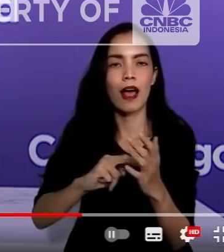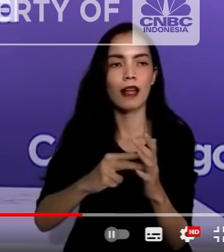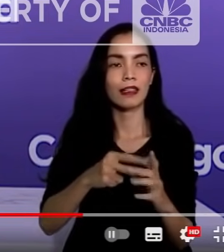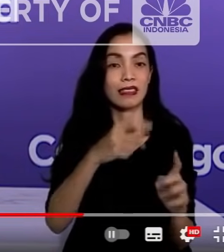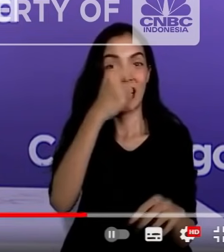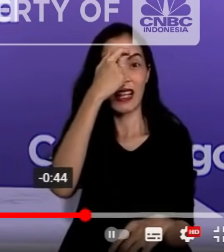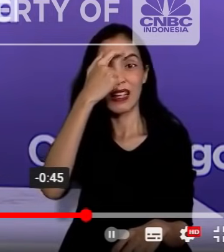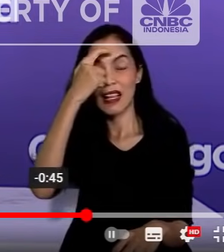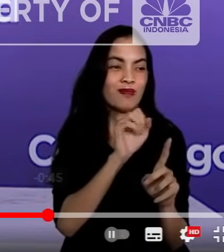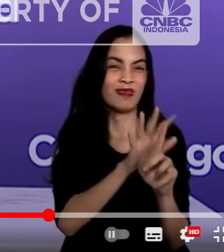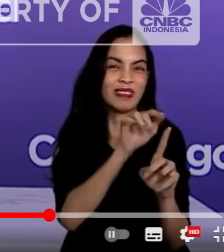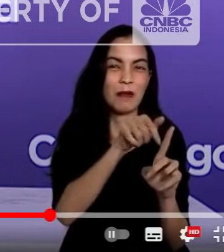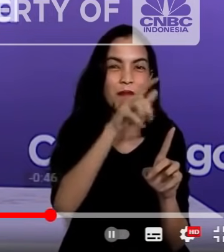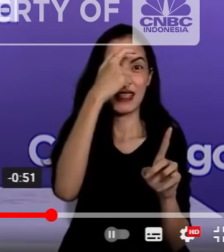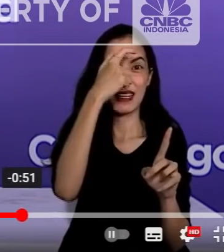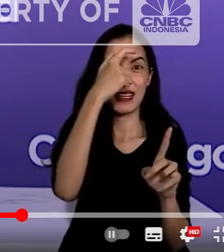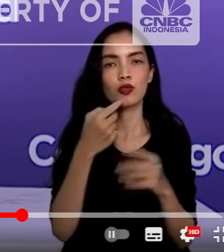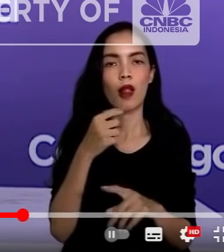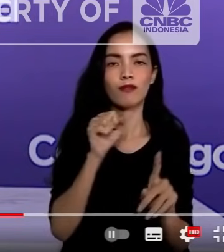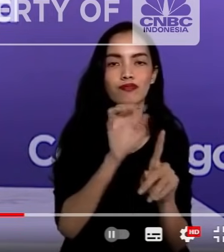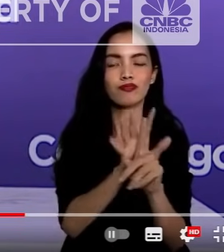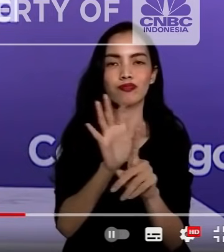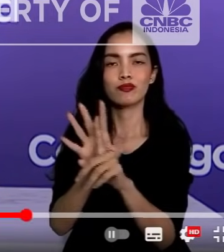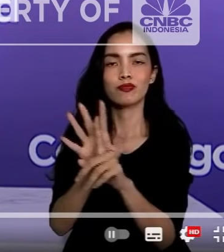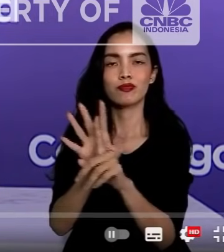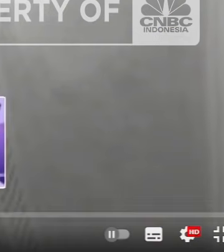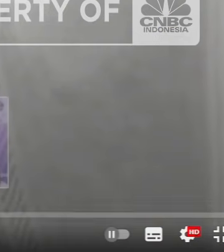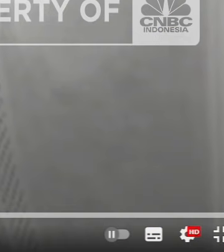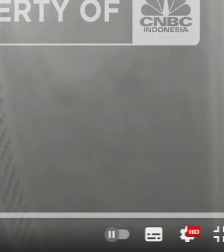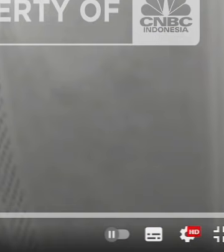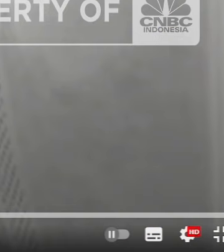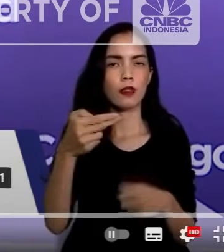sembuh dan menghindari kematian, menunjukkan penting untuk melihat